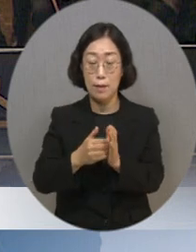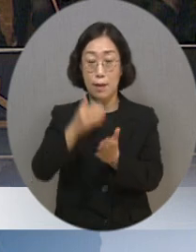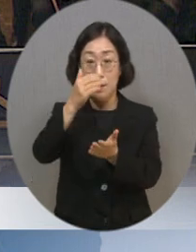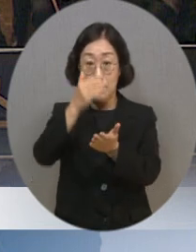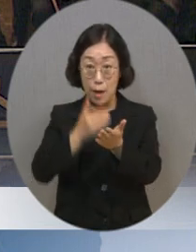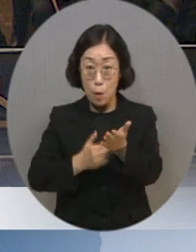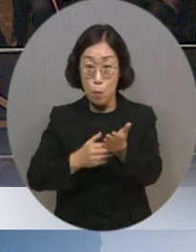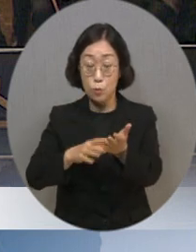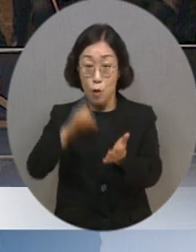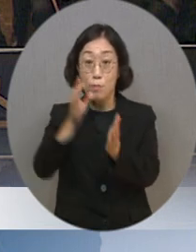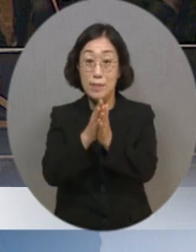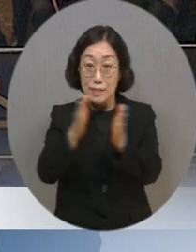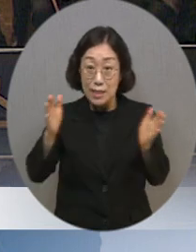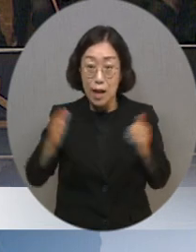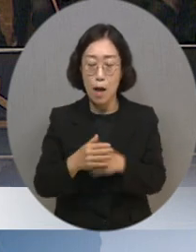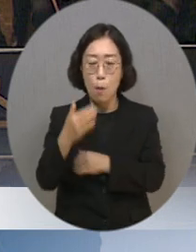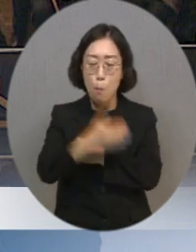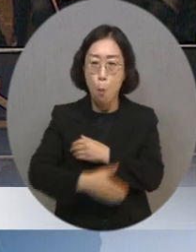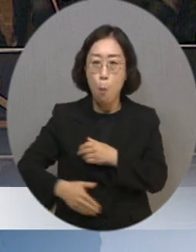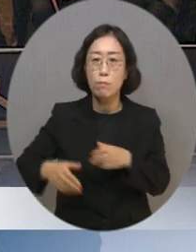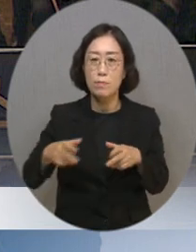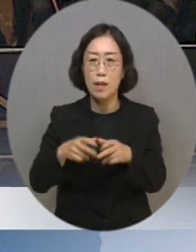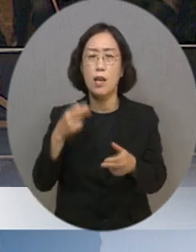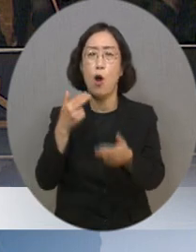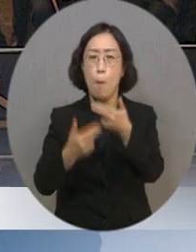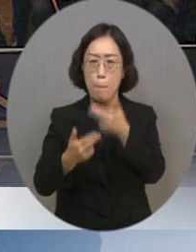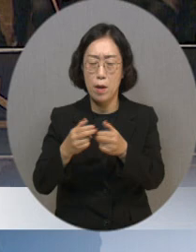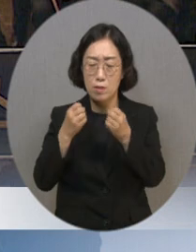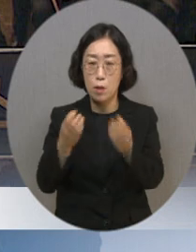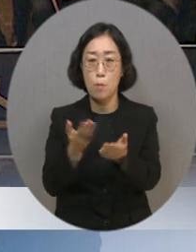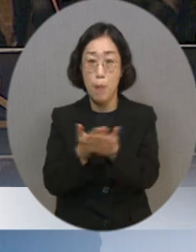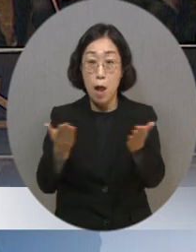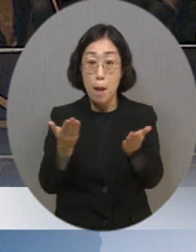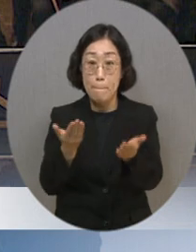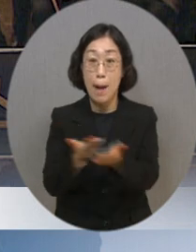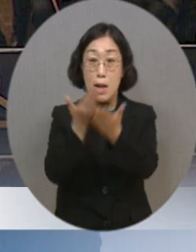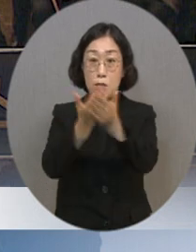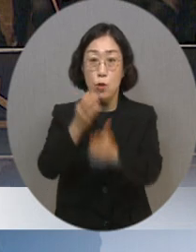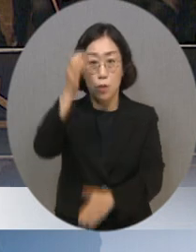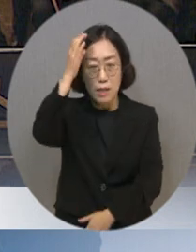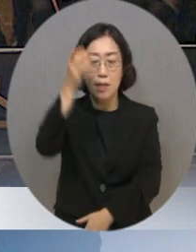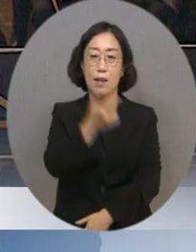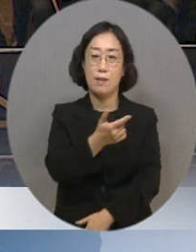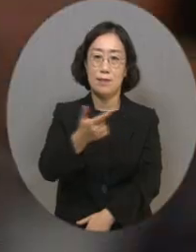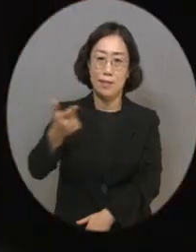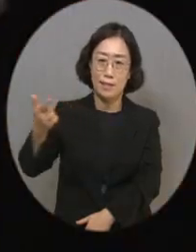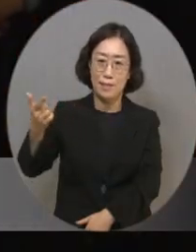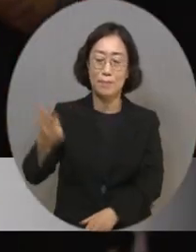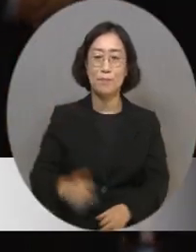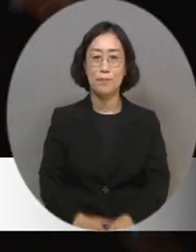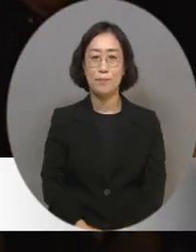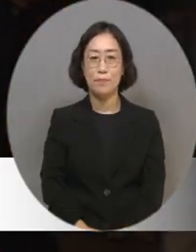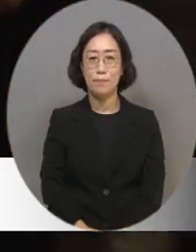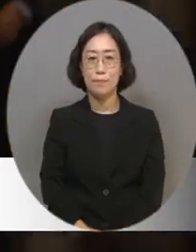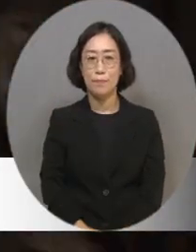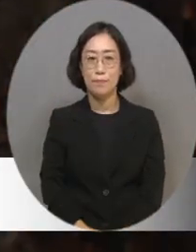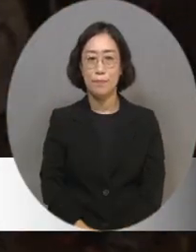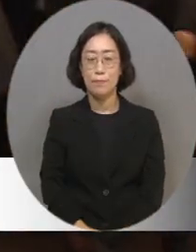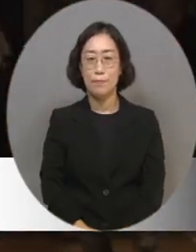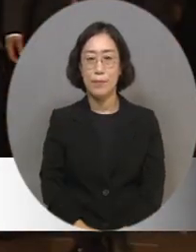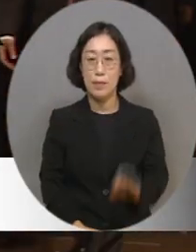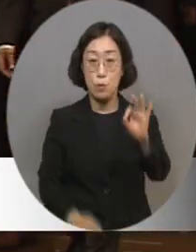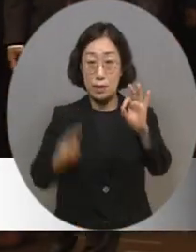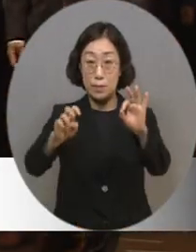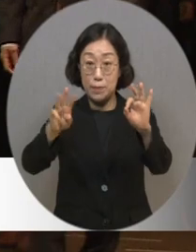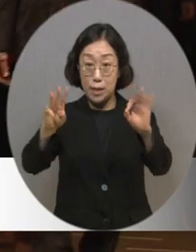취임식을 시작으로 한국지체장애인협회의 새로운 도약에 관심이 쏠리고 있습니다. 지난 23일